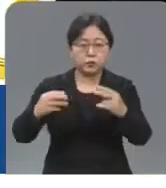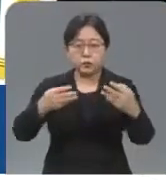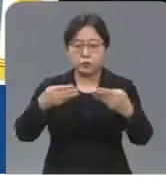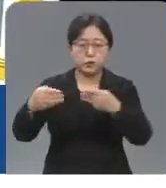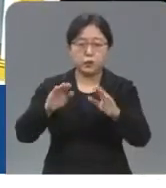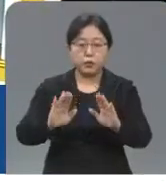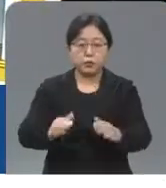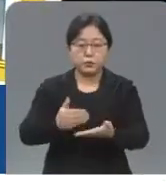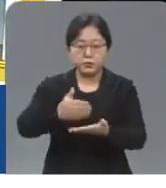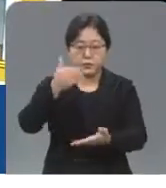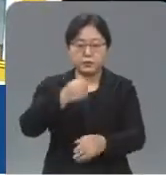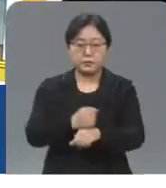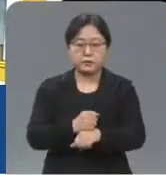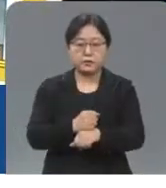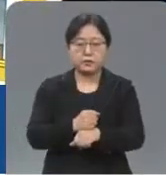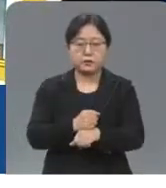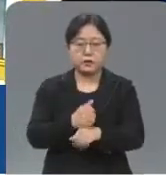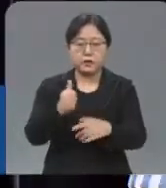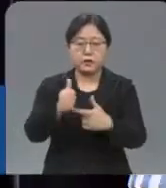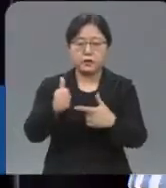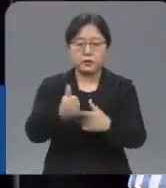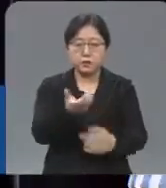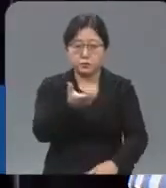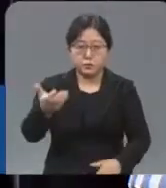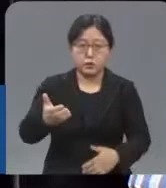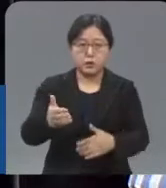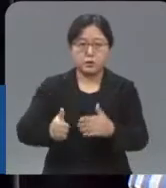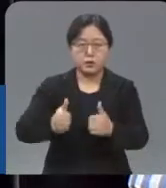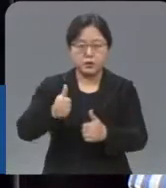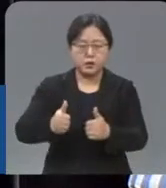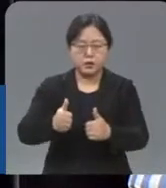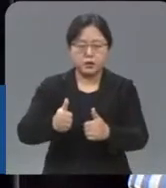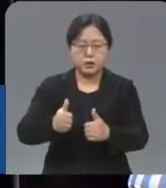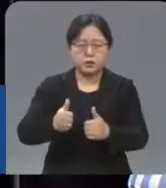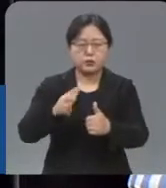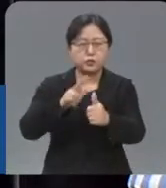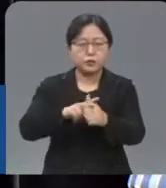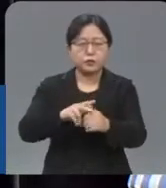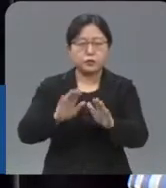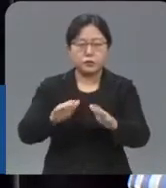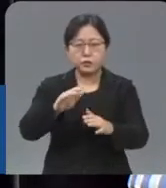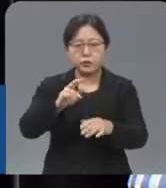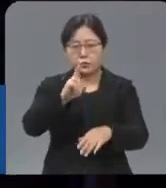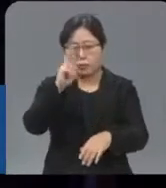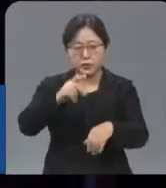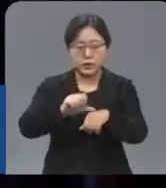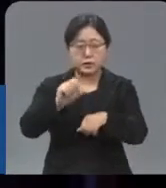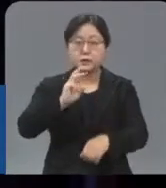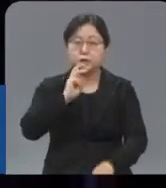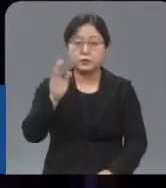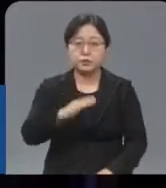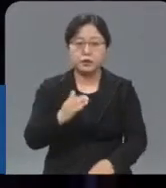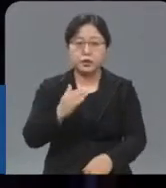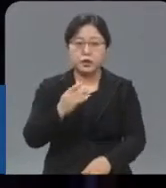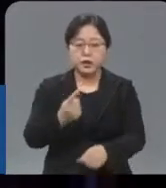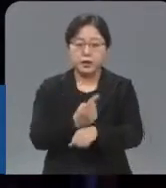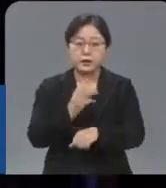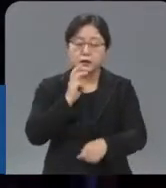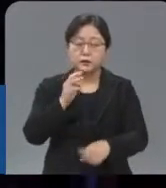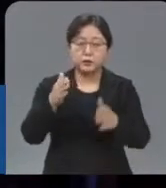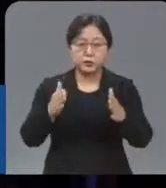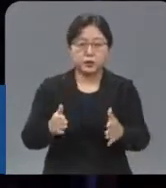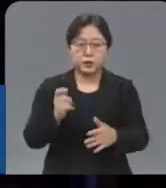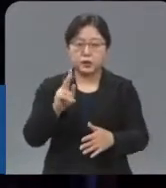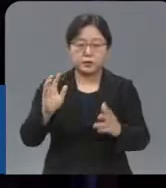오늘 진행됩니다. 호남권 순회 경선을 앞둔 민주당 대선 후보들은 오늘 오후 5시 30분부터 90분 동안 진행되는